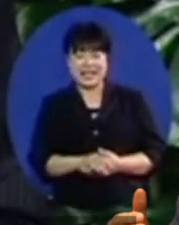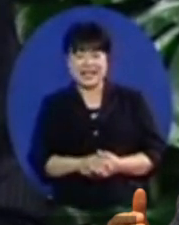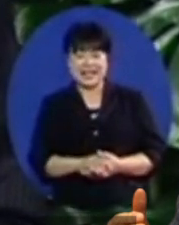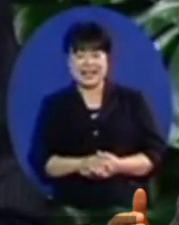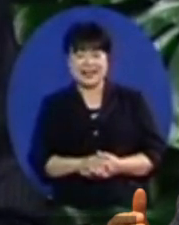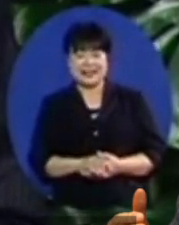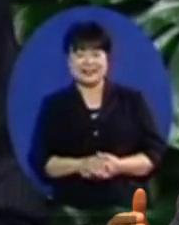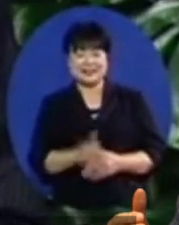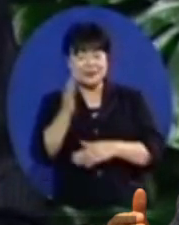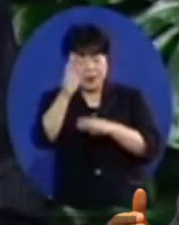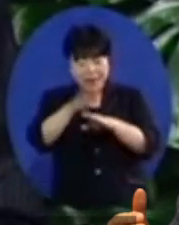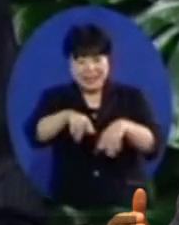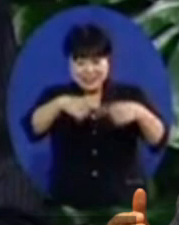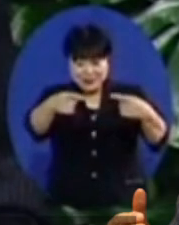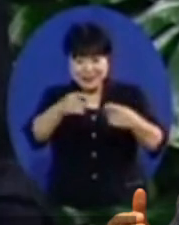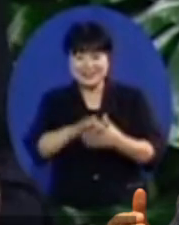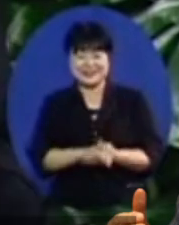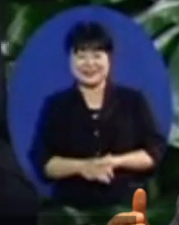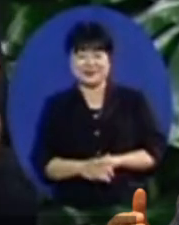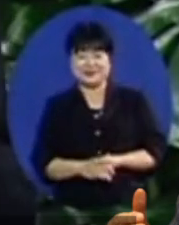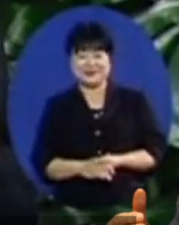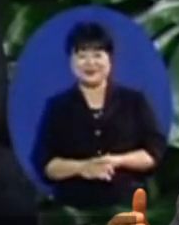계세요? 네.